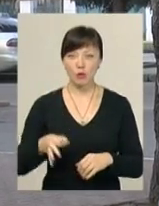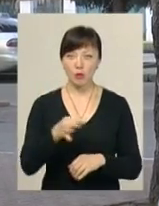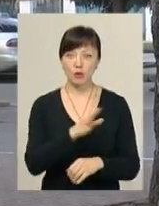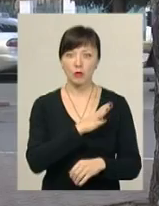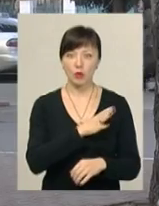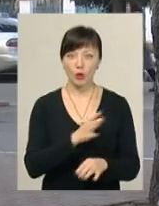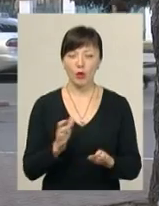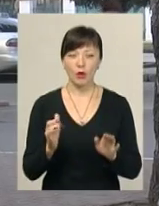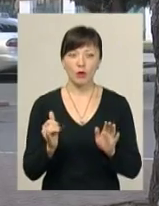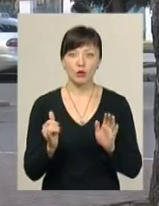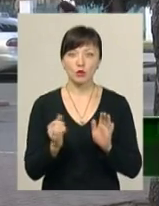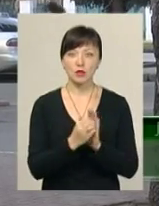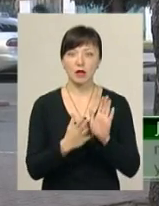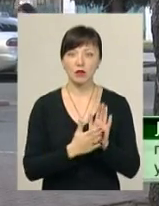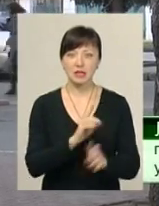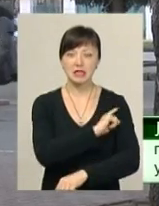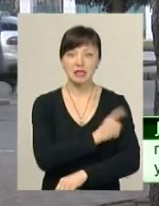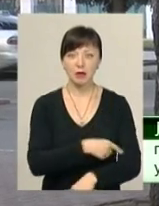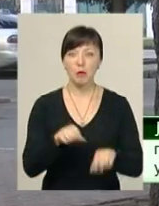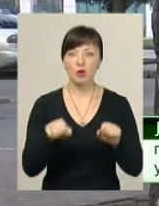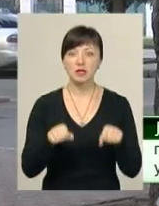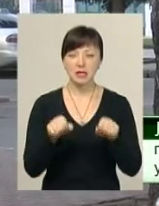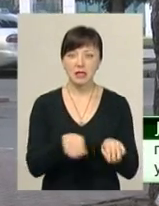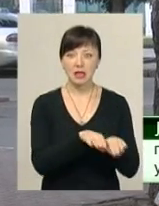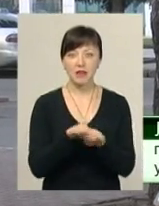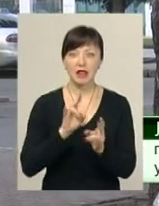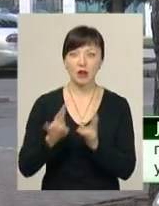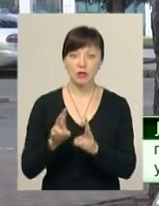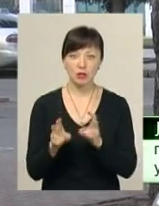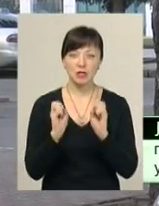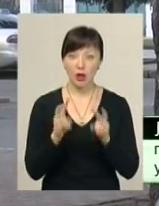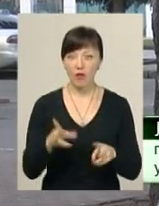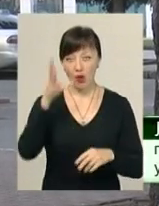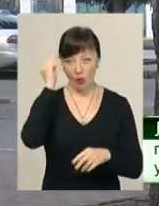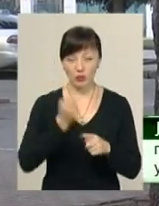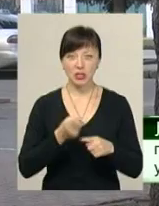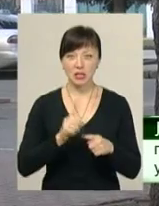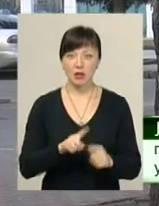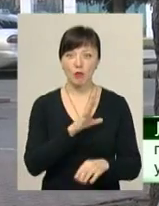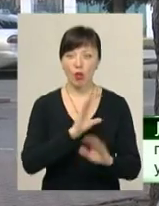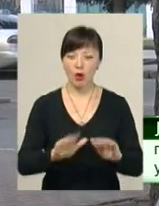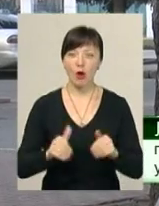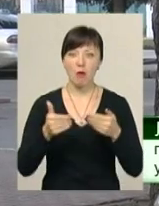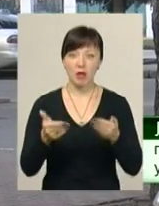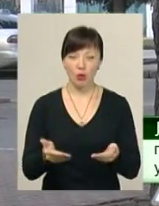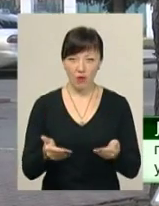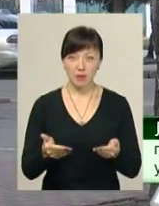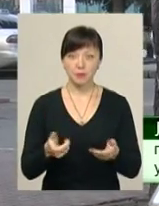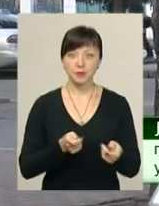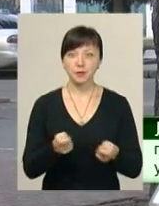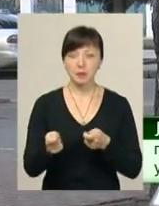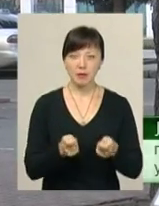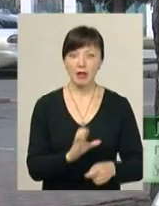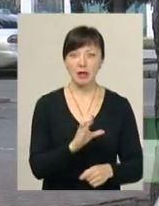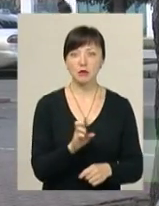встановлено синій, що означає потенційний рівень терористичної загрози. А враховуючи це, було рекомендовано управлінням Служби